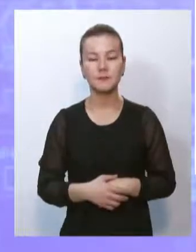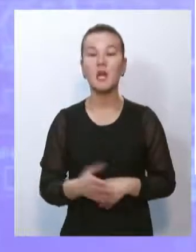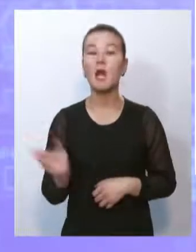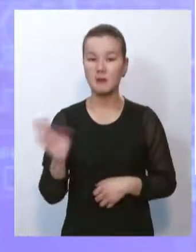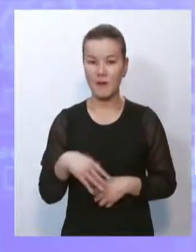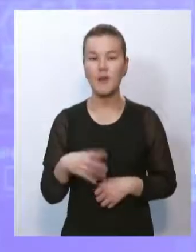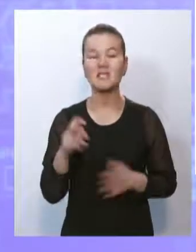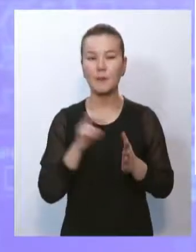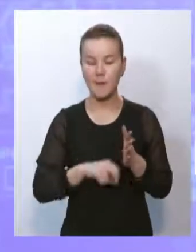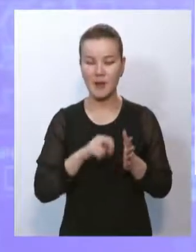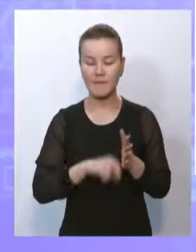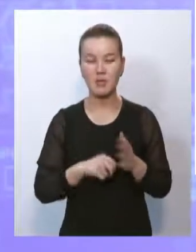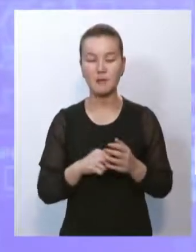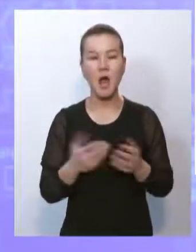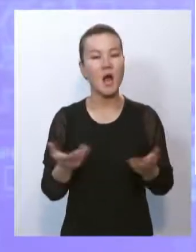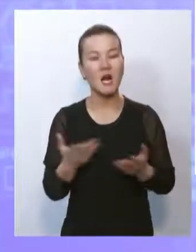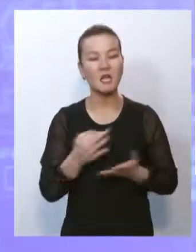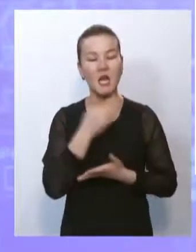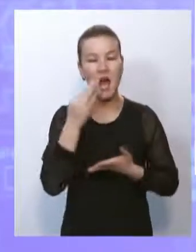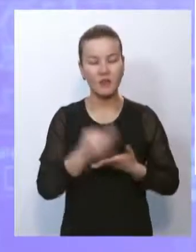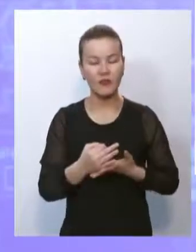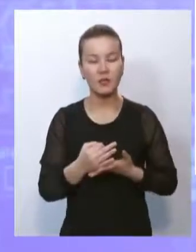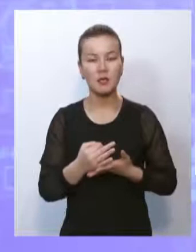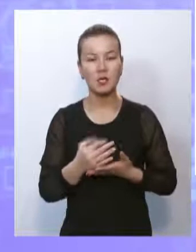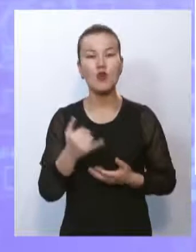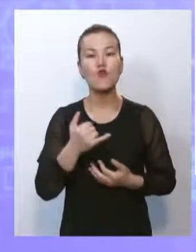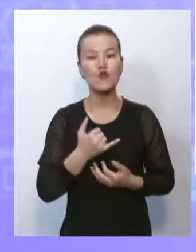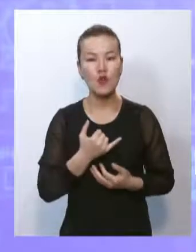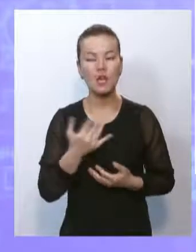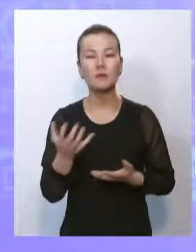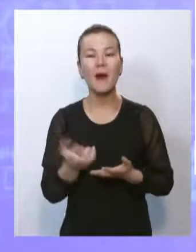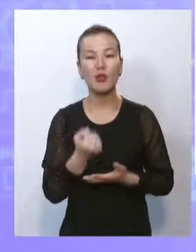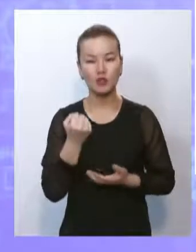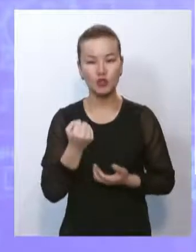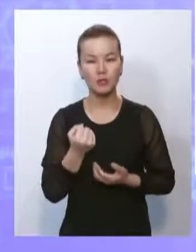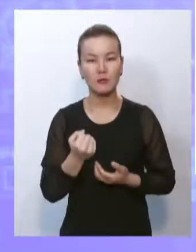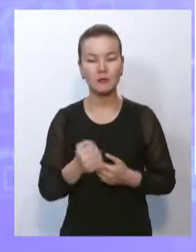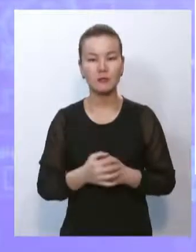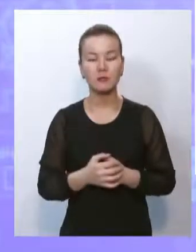давайте праве им какие ответы у нас получились